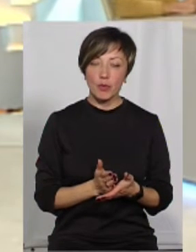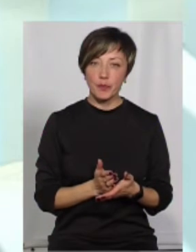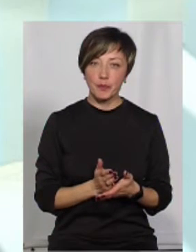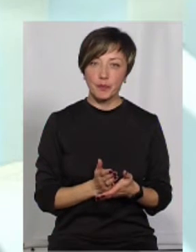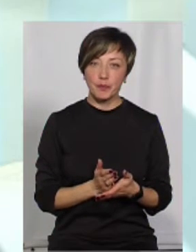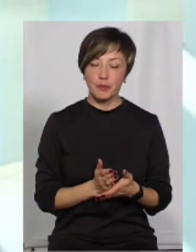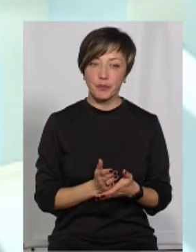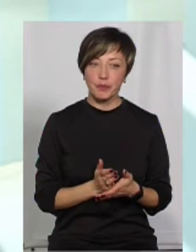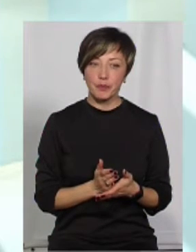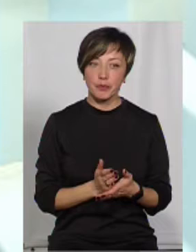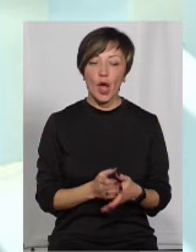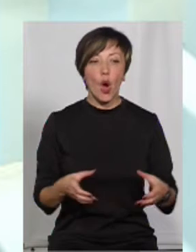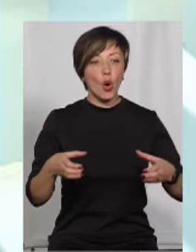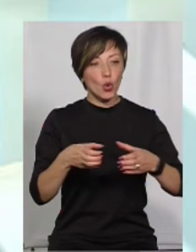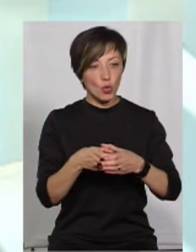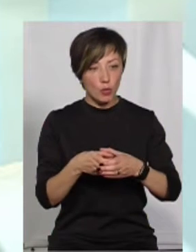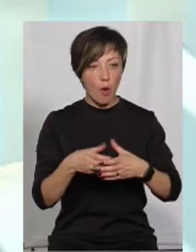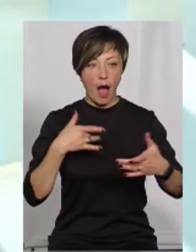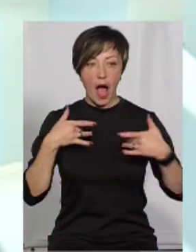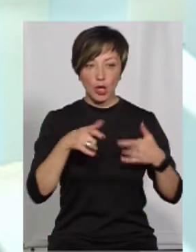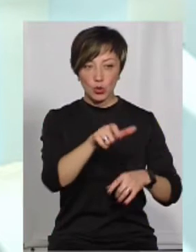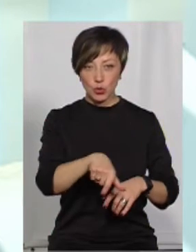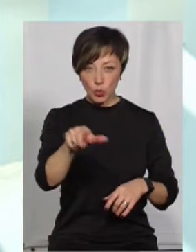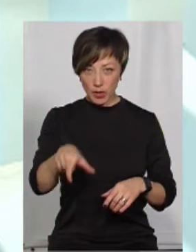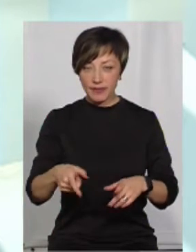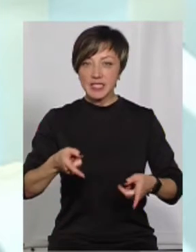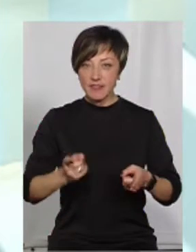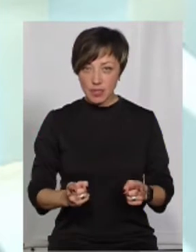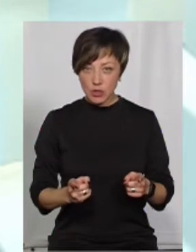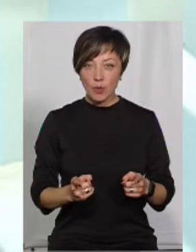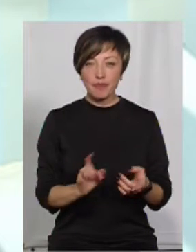ми маємо трупу акторську. І, звісно,